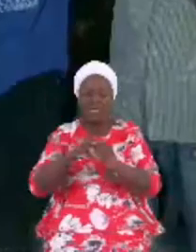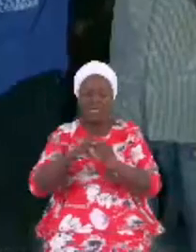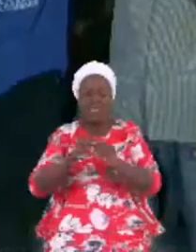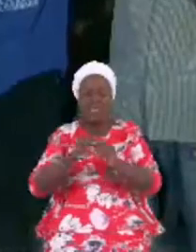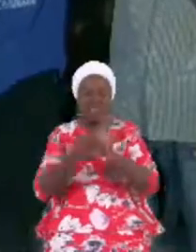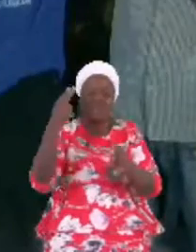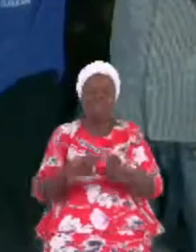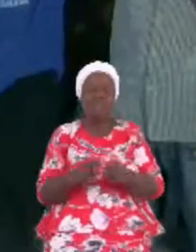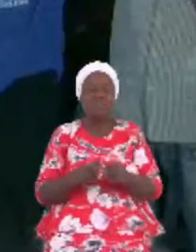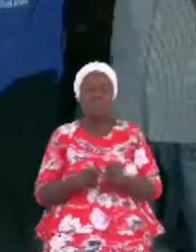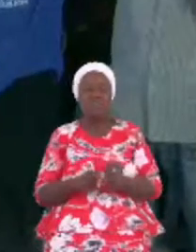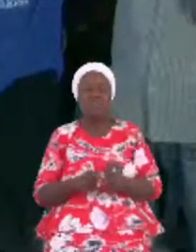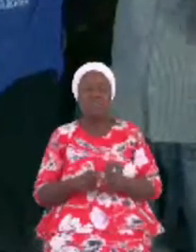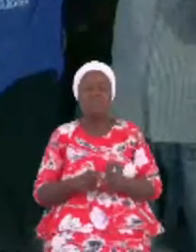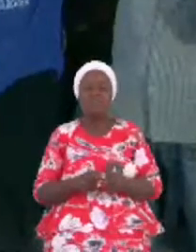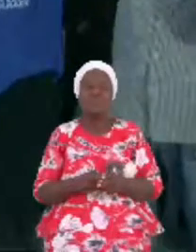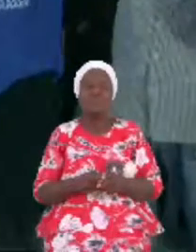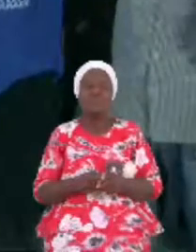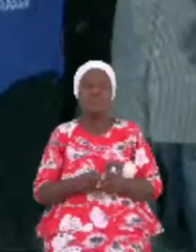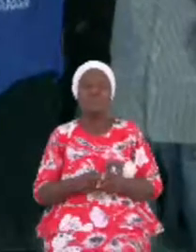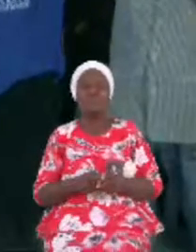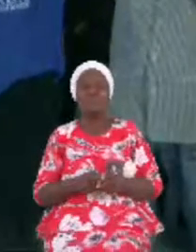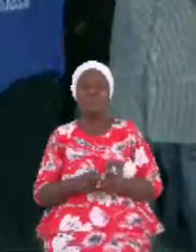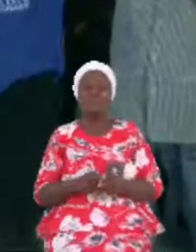de Jésus.